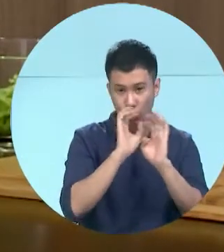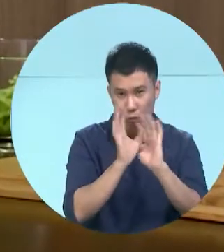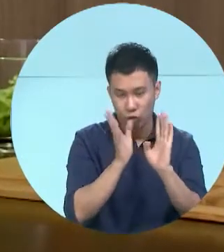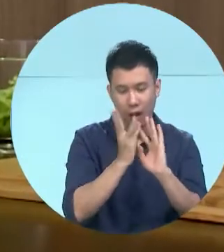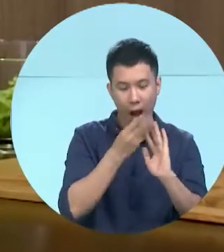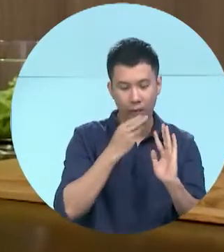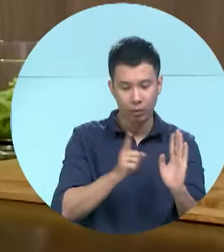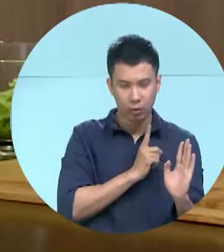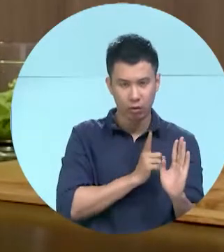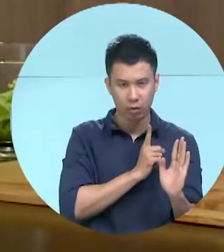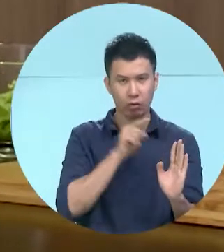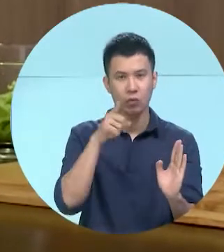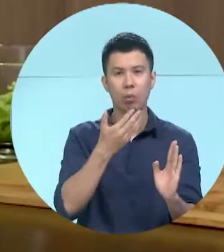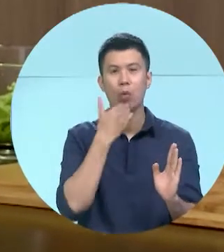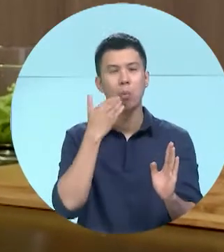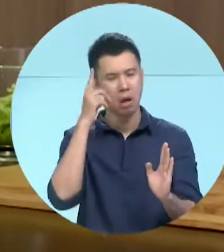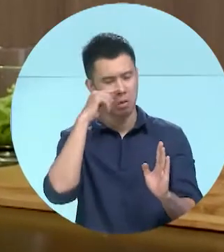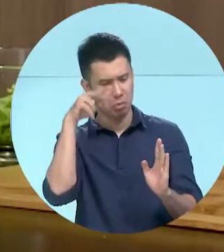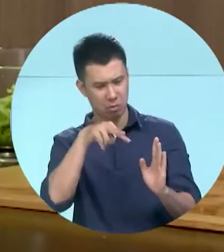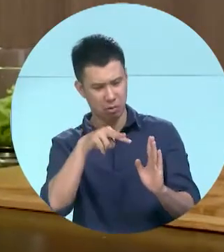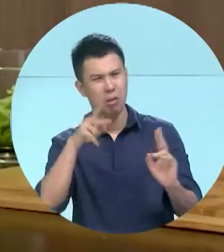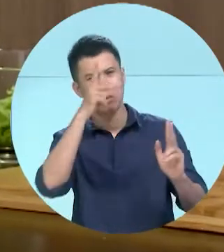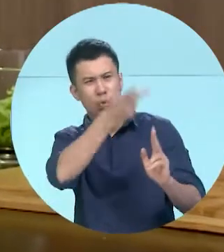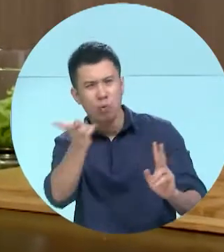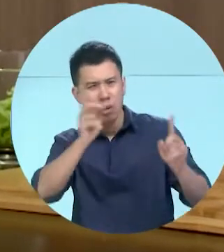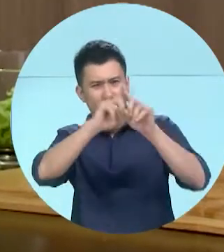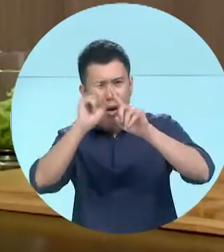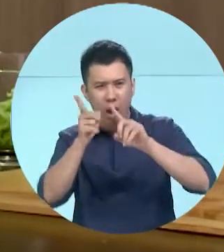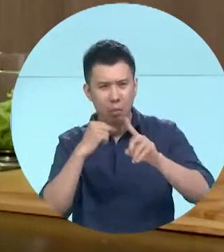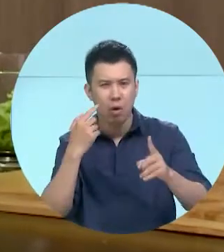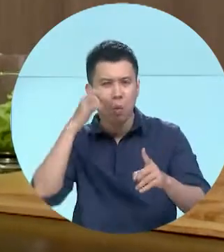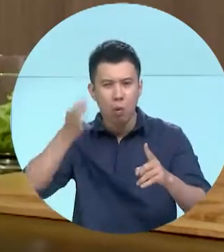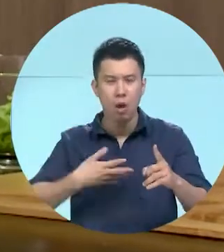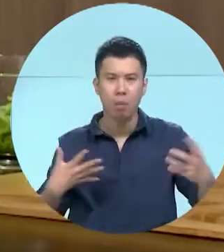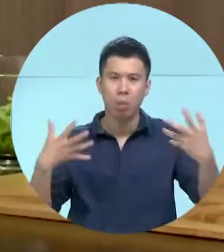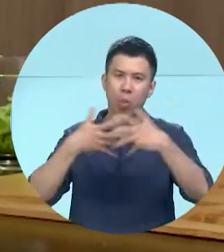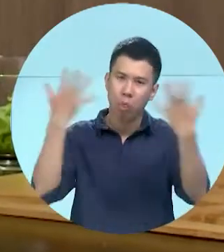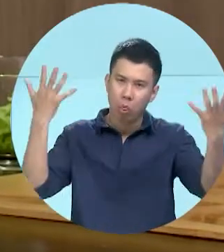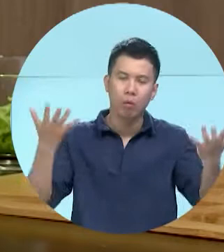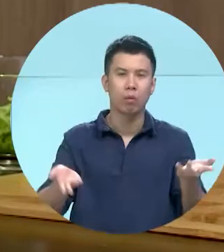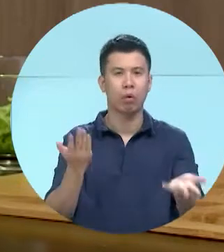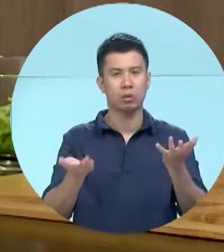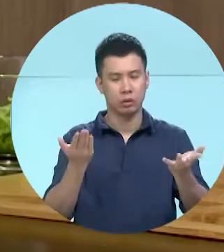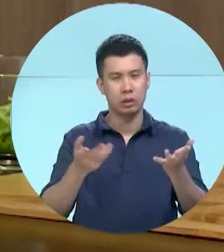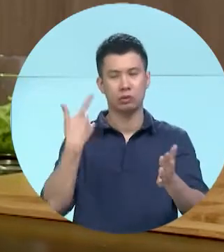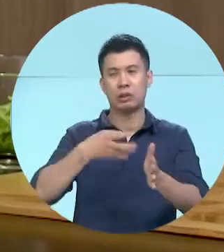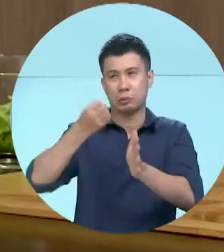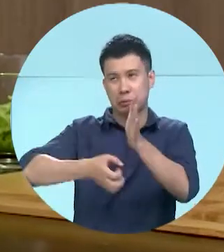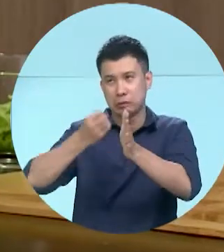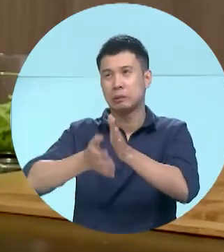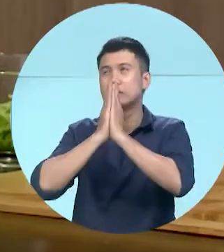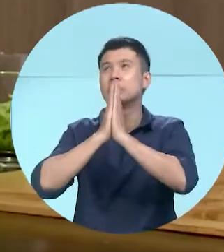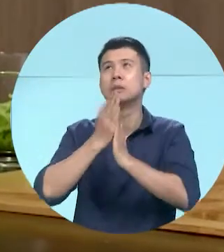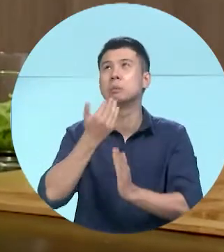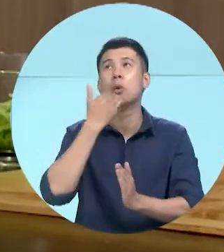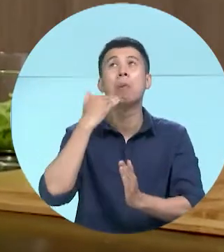này, bởi vì bố mẹ thường lo lắng những cái không gian với nhiều đồ vật như vậy có thể nguy hiểm với mình. Thế nên là phải mất nhiều năm mình mới thuyết phục được bố